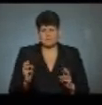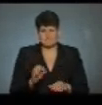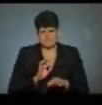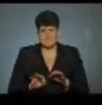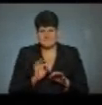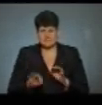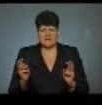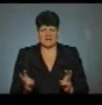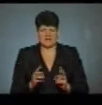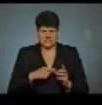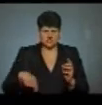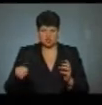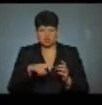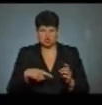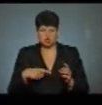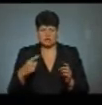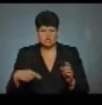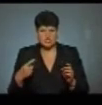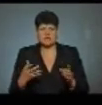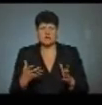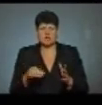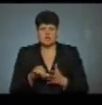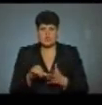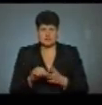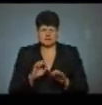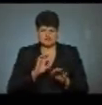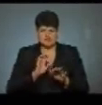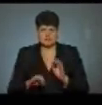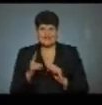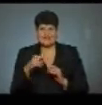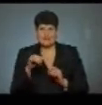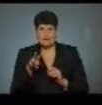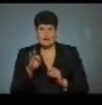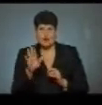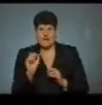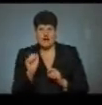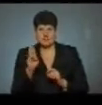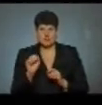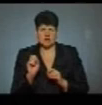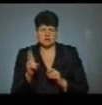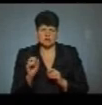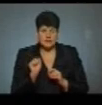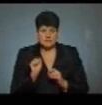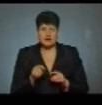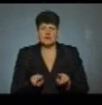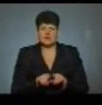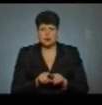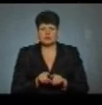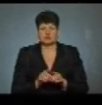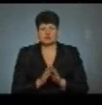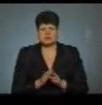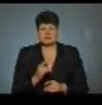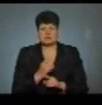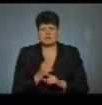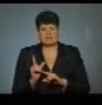через це виникла штовханина з поліцейськими. Також учасники запалили димову шашку. Ще депутати прийняли рішення заборонити виїзд з області. Про це